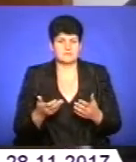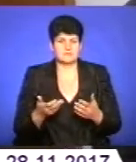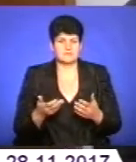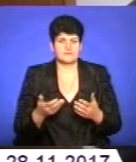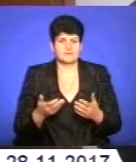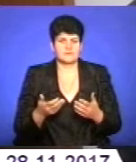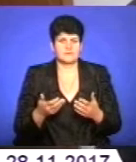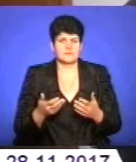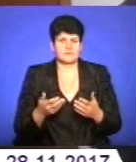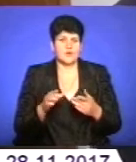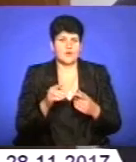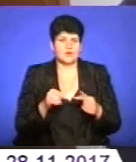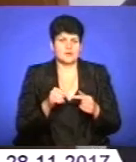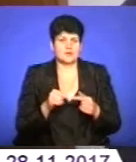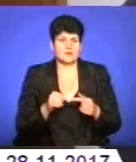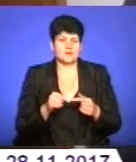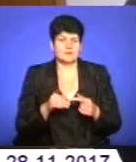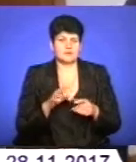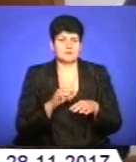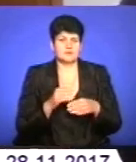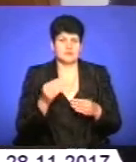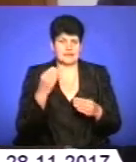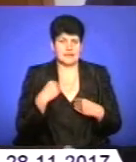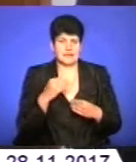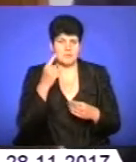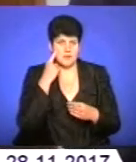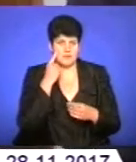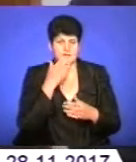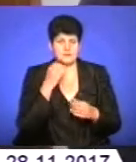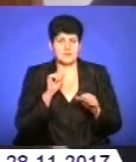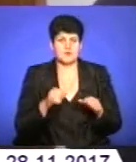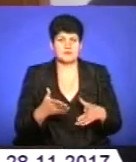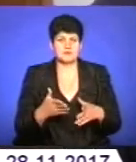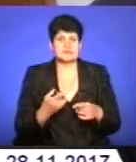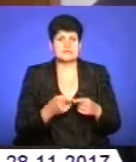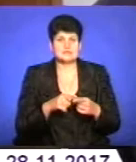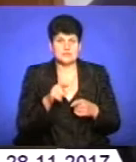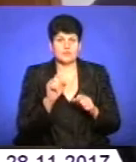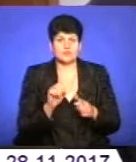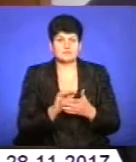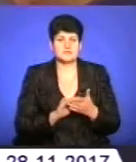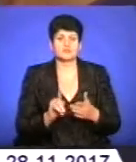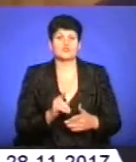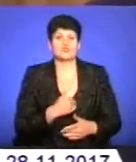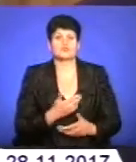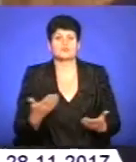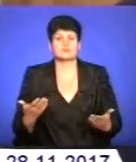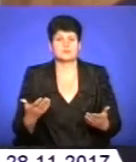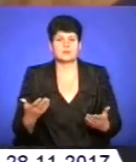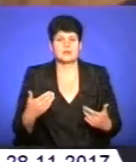органу, який веде нам бали, не має права. Значить, з цим мораторієм можна, що хочеш, писати в цих документах. Я